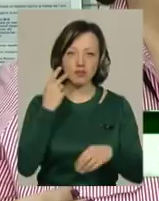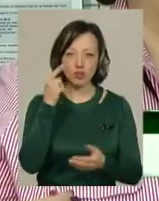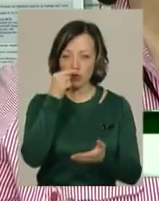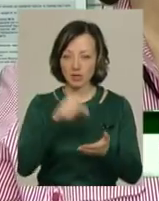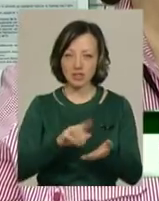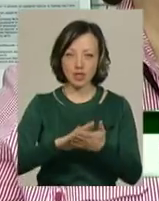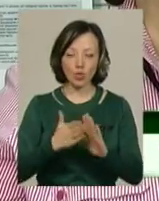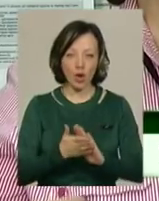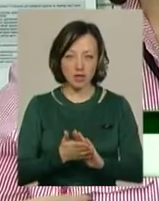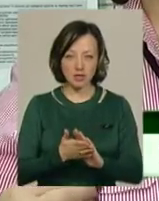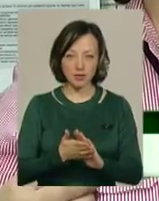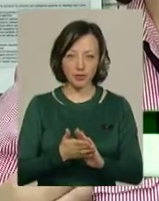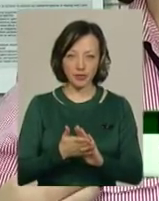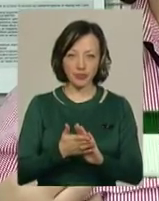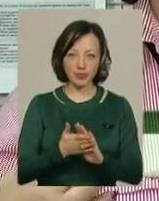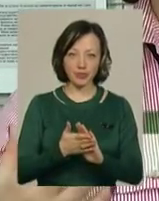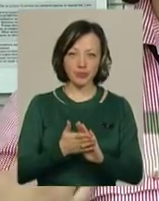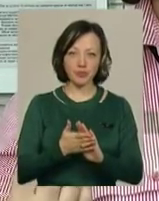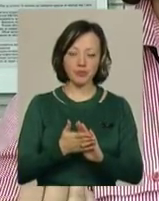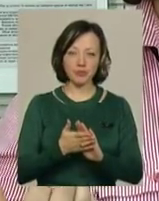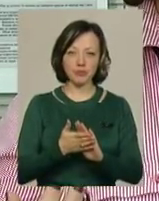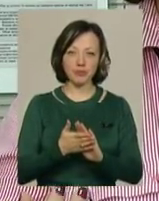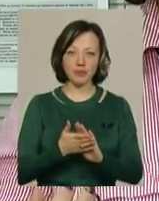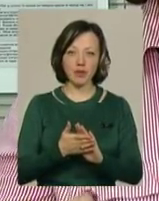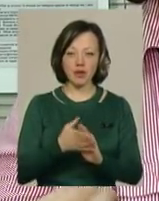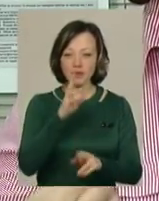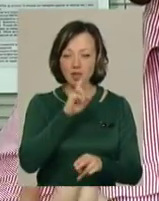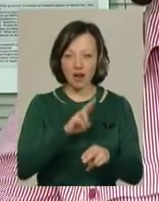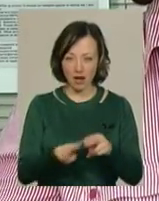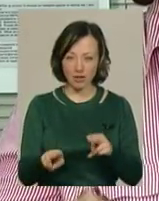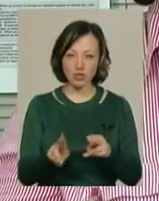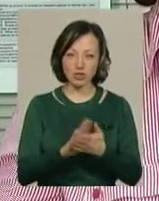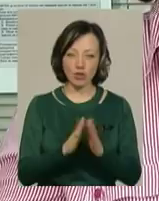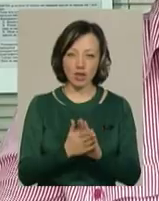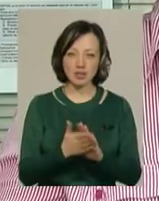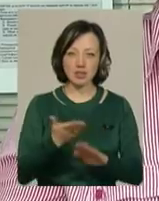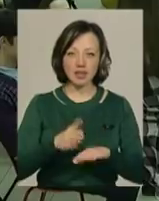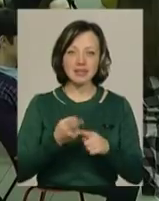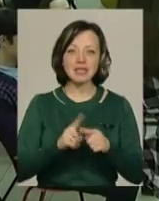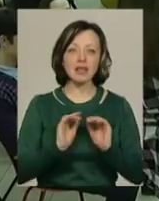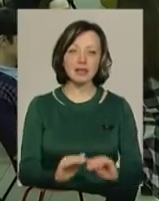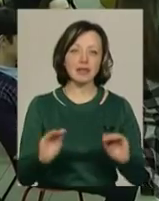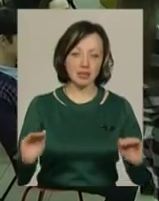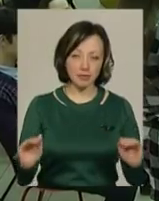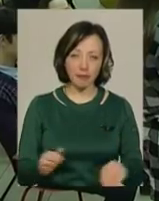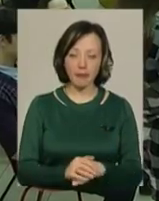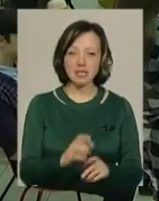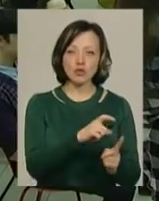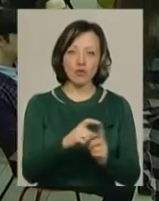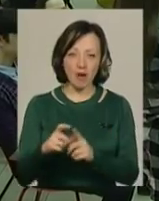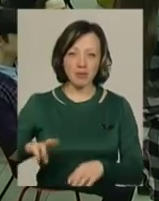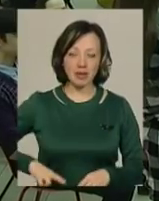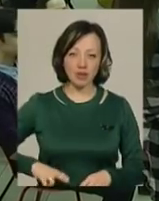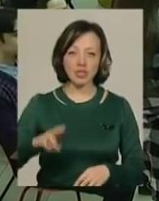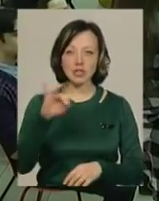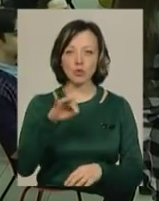опиняються в ситуації такій втраченій, тобто ситуації складні, це діти. За словами Алли Андрійчак,